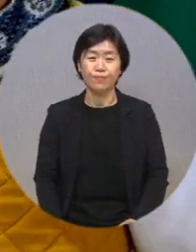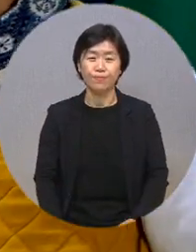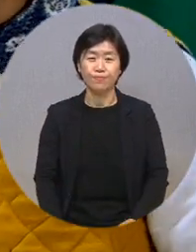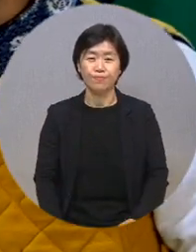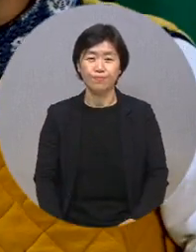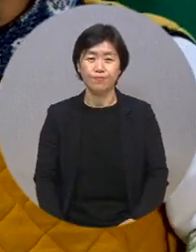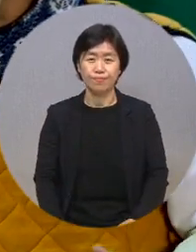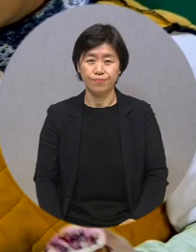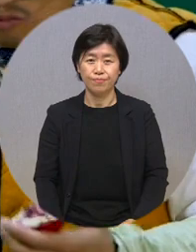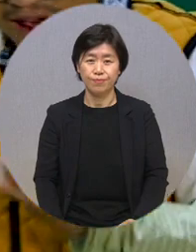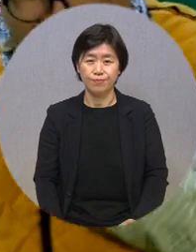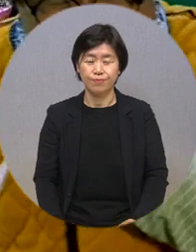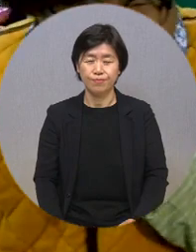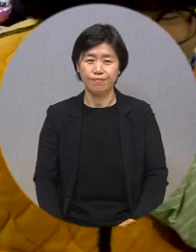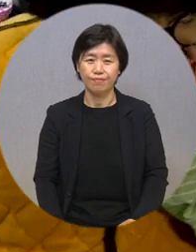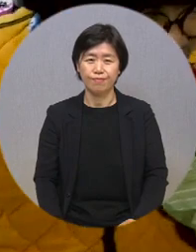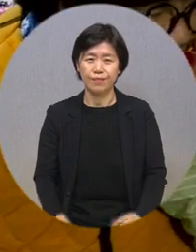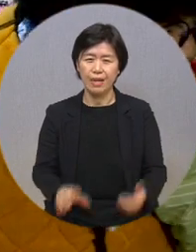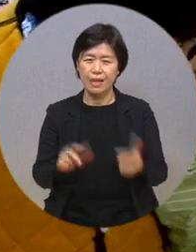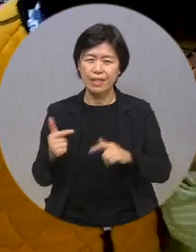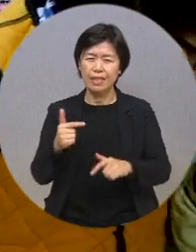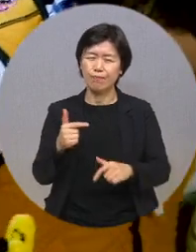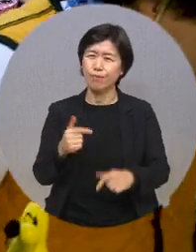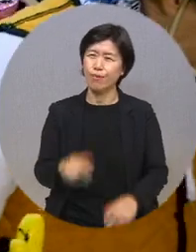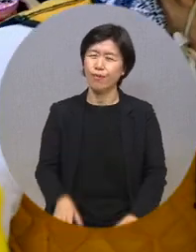얘기네요. 피 보길 수 있는 남자분들.